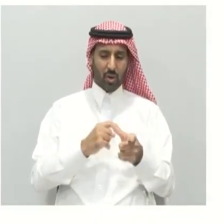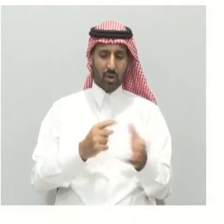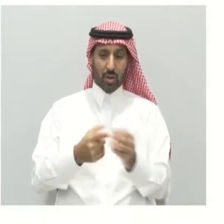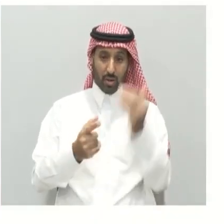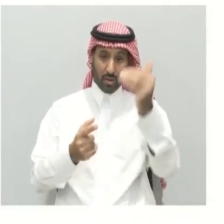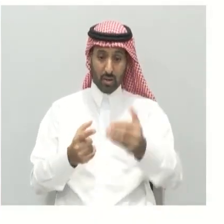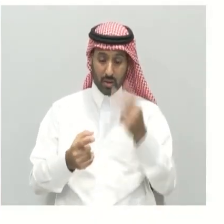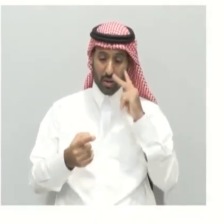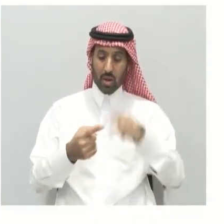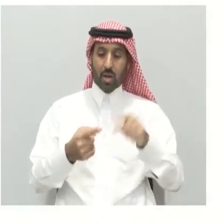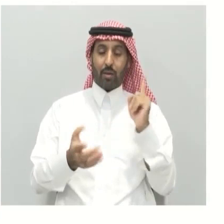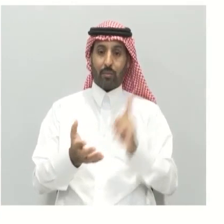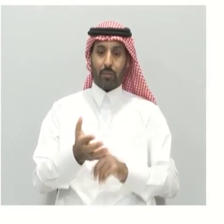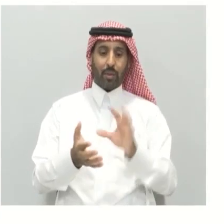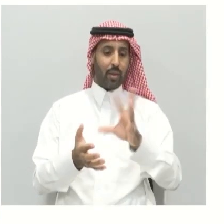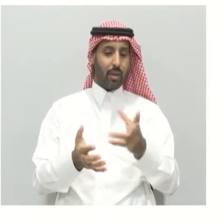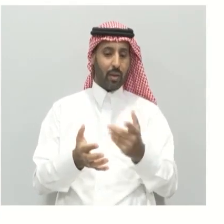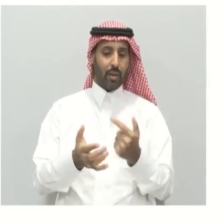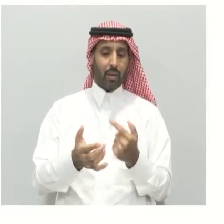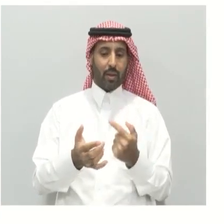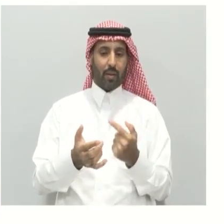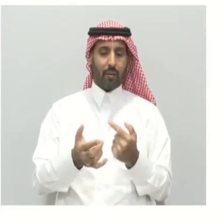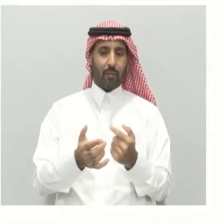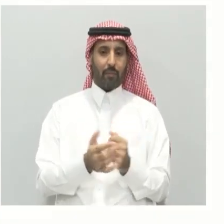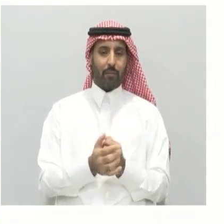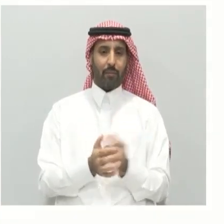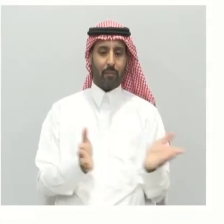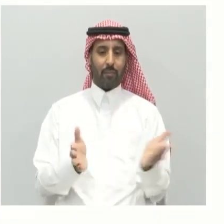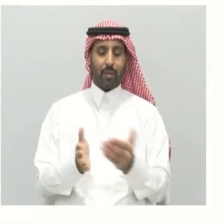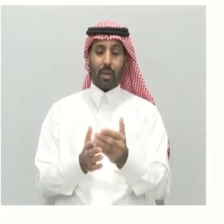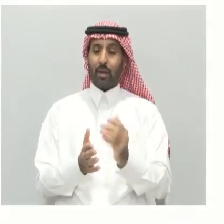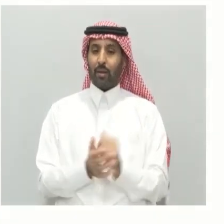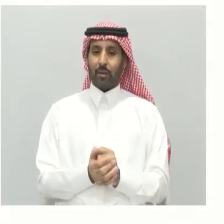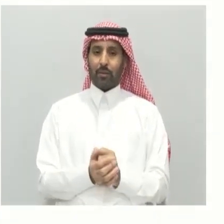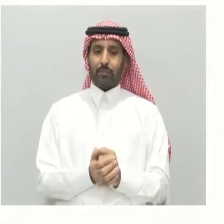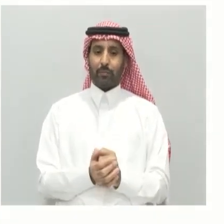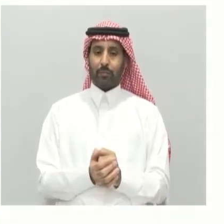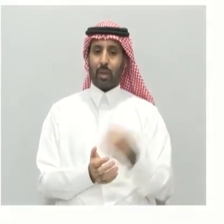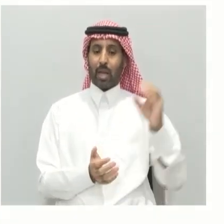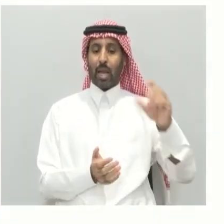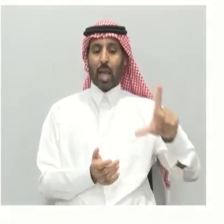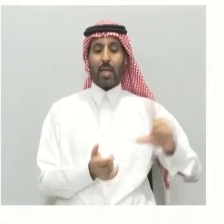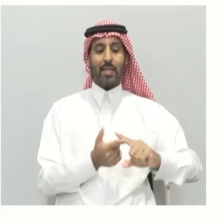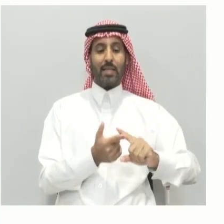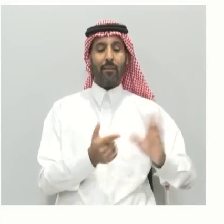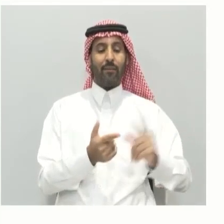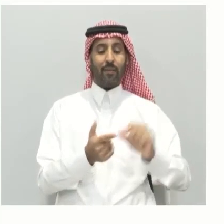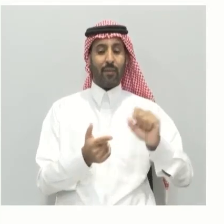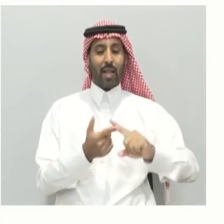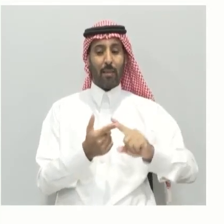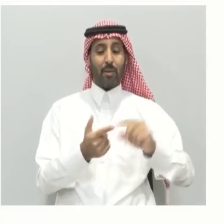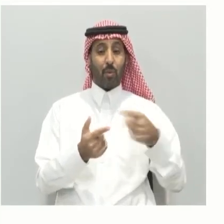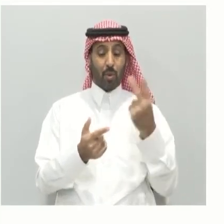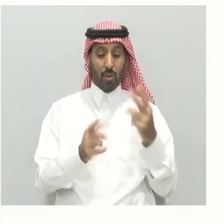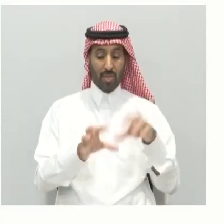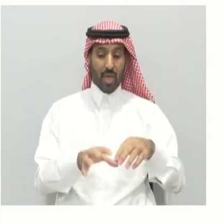بنشوف حسبه تاكيديه تعال نشوف الكالسيوم في المجموع الثانيه موجب ا والسي ار